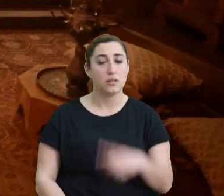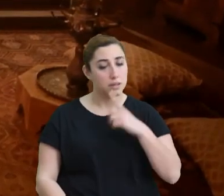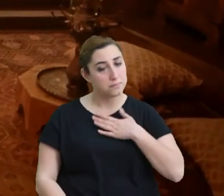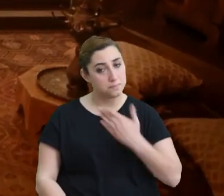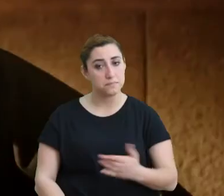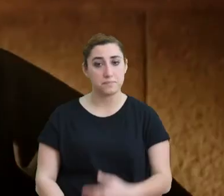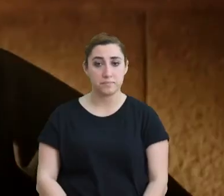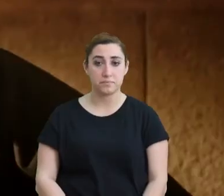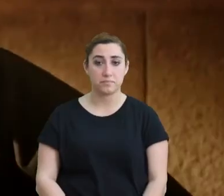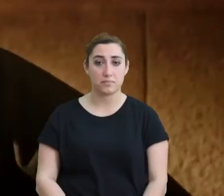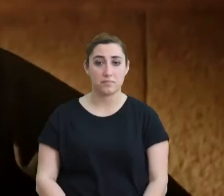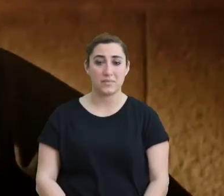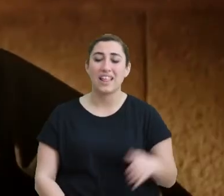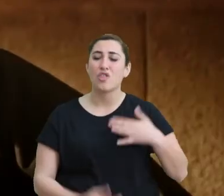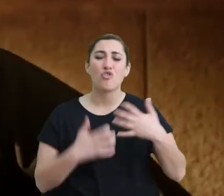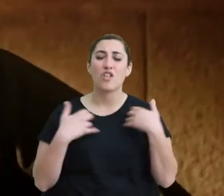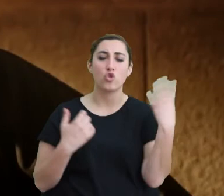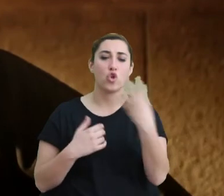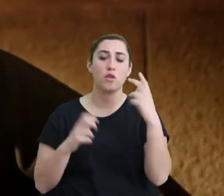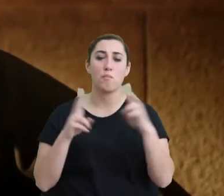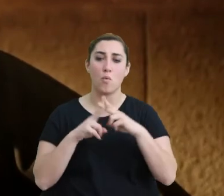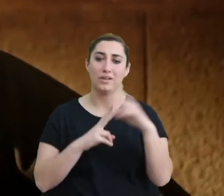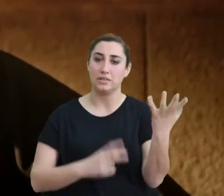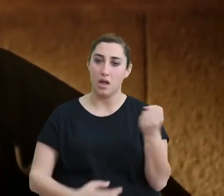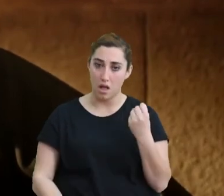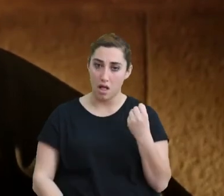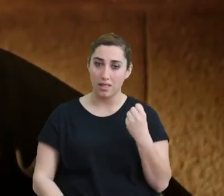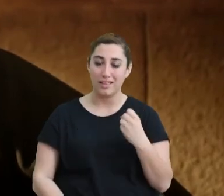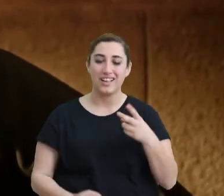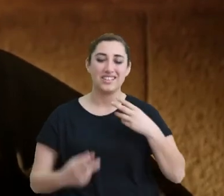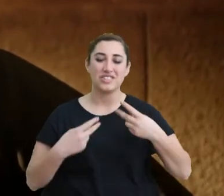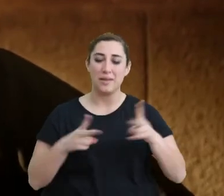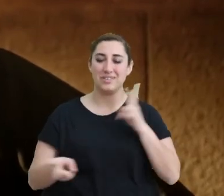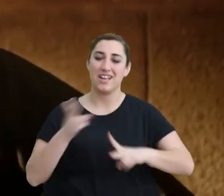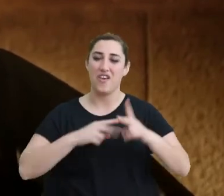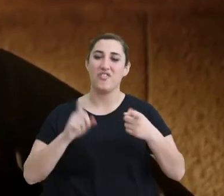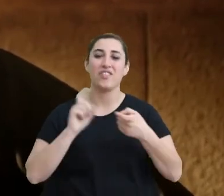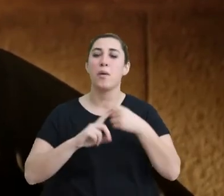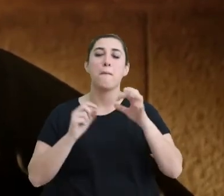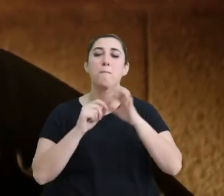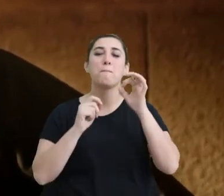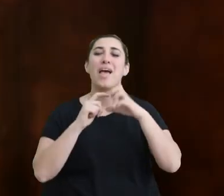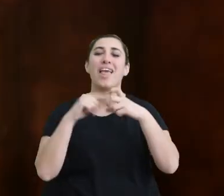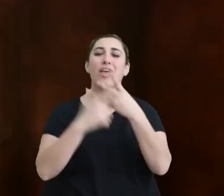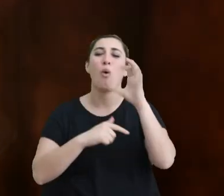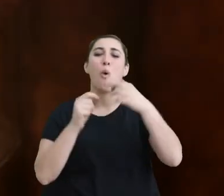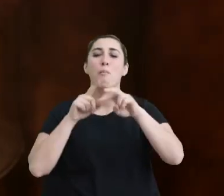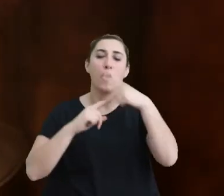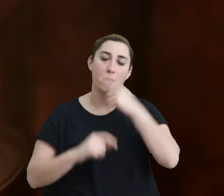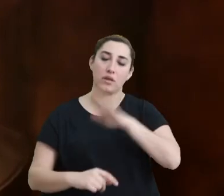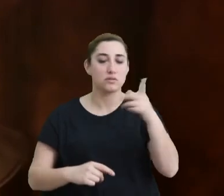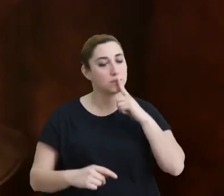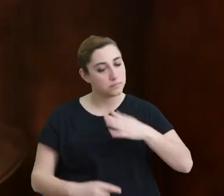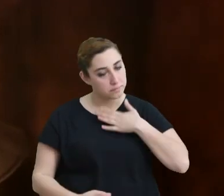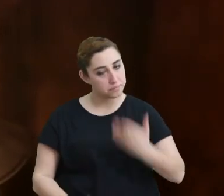Emredin kadar. Yanına güvendiğin 4 zabit al. Tebliğli kıyafet, Beyobası köyüne varacağız.